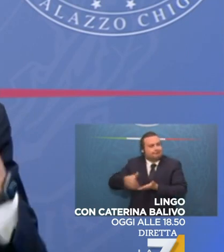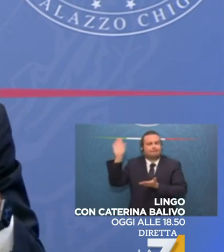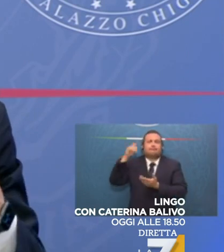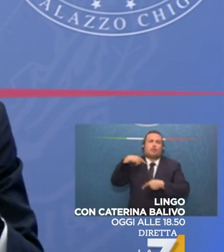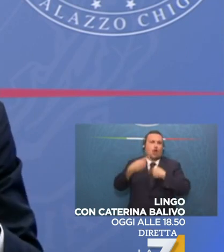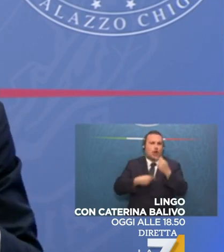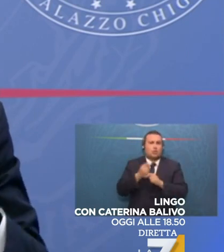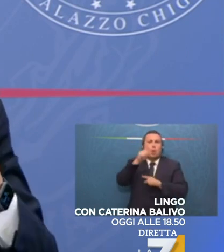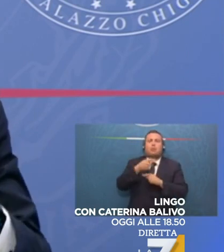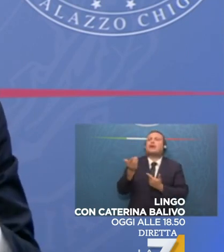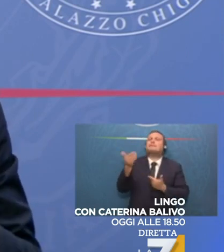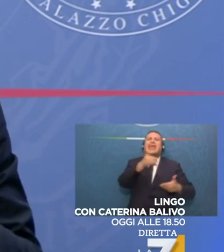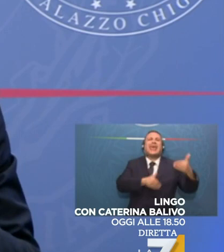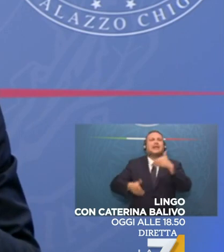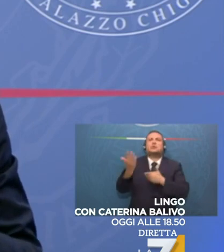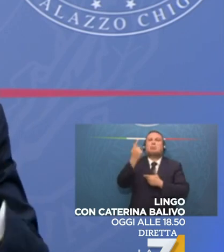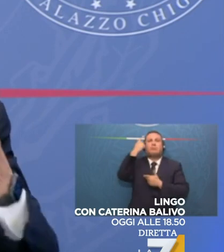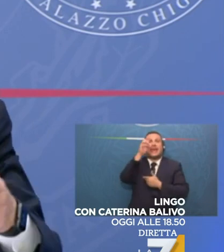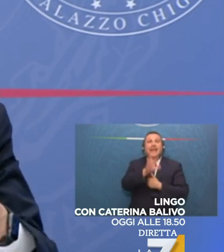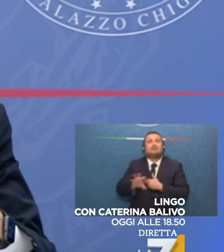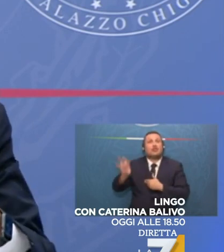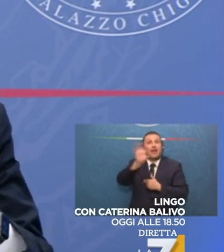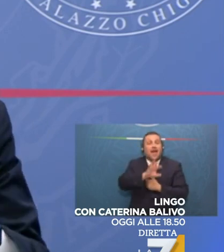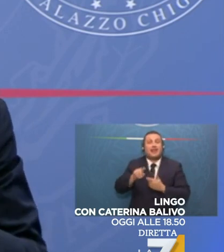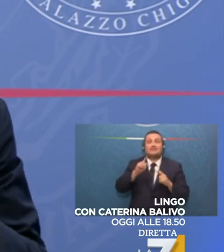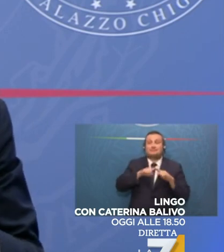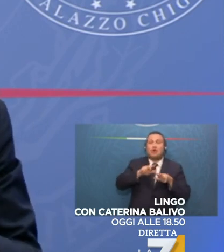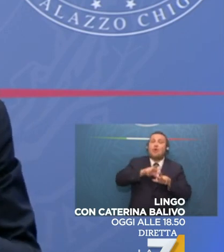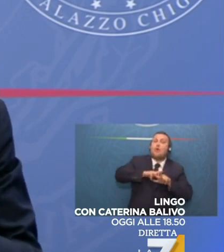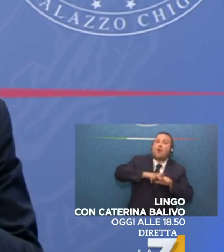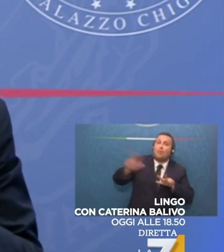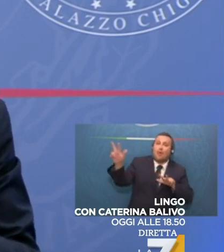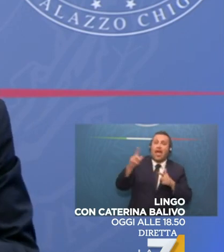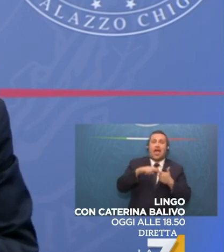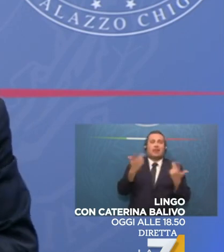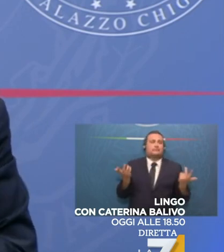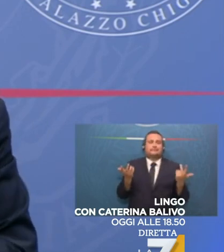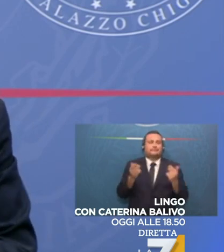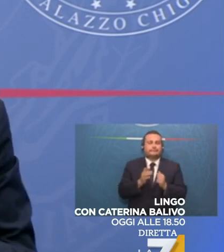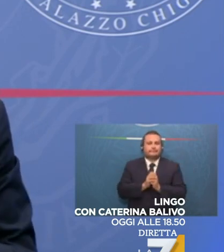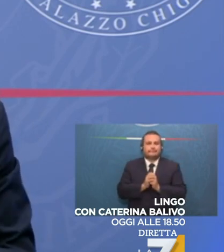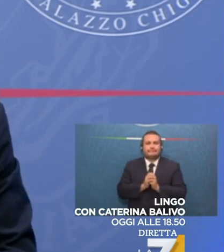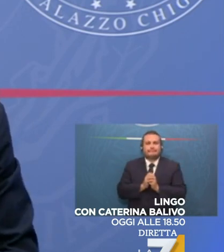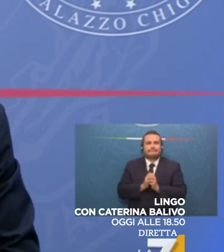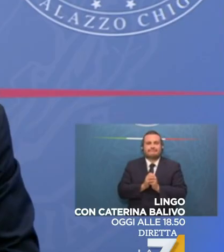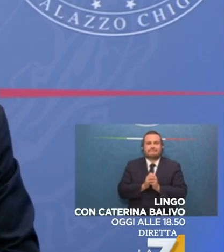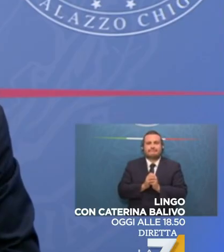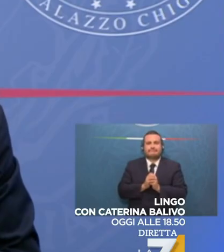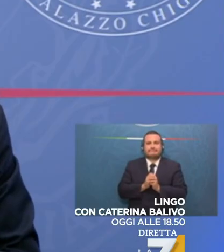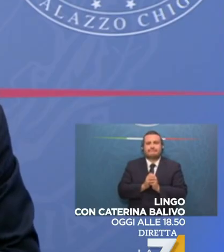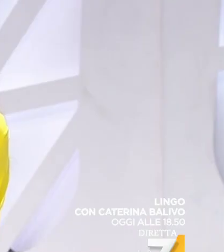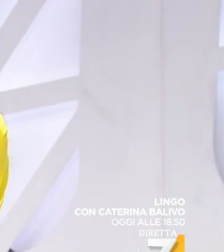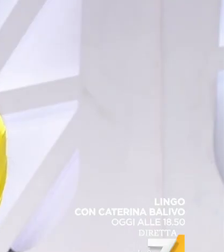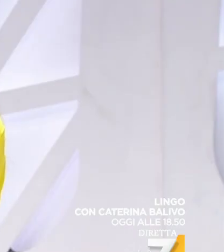e poi quelle prima, le elezioni regionali, le elezioni comunali, ogni sussurro di qualunque,